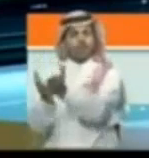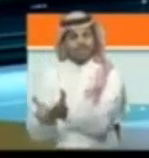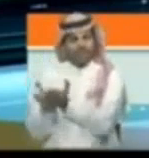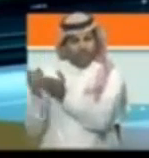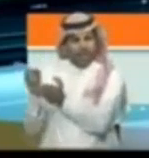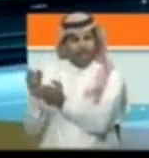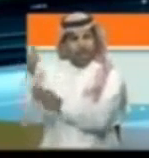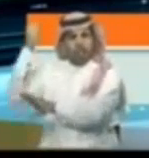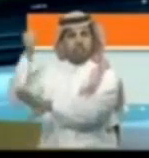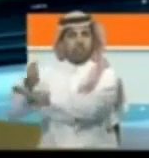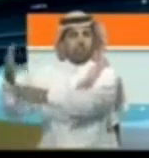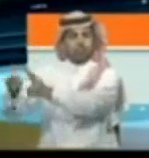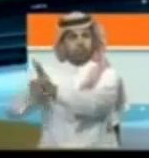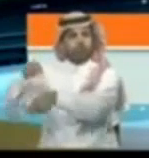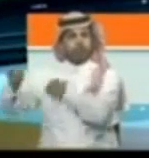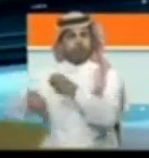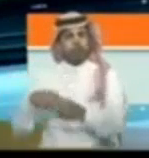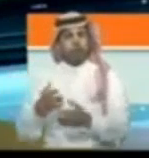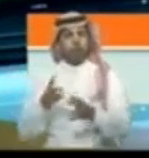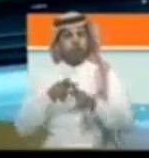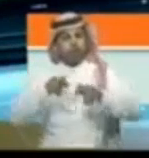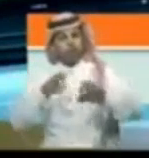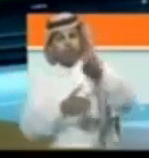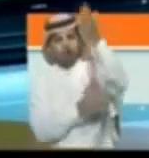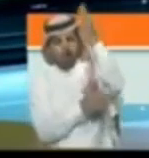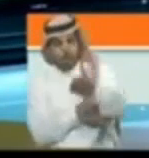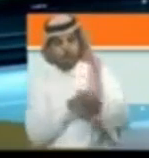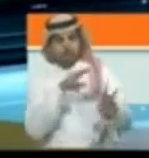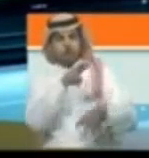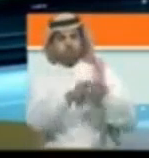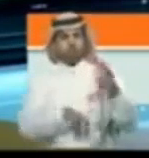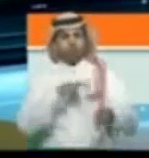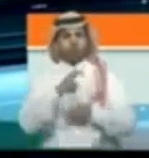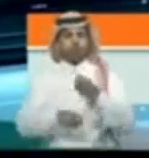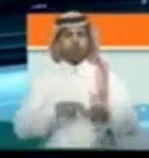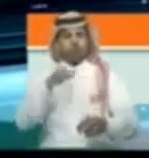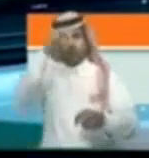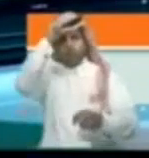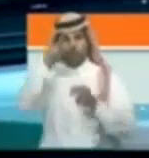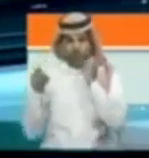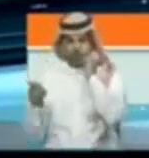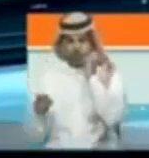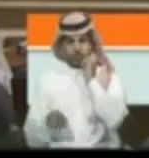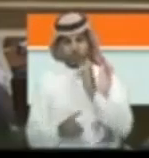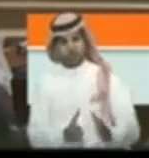التحالف على تسهيل دخول السلع الحيوية عبر الموانئ اليمنية بسرعة ودون أي استثناء.